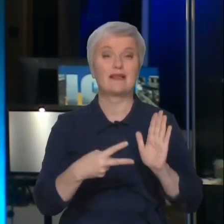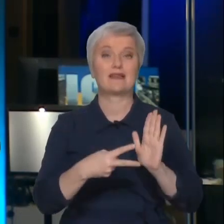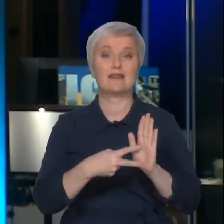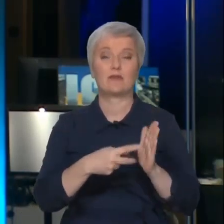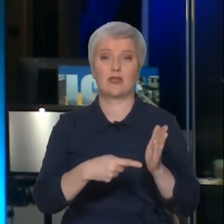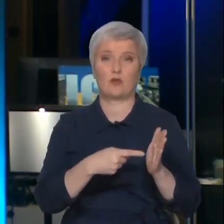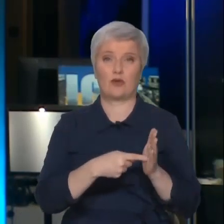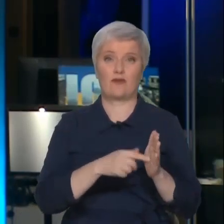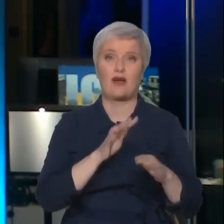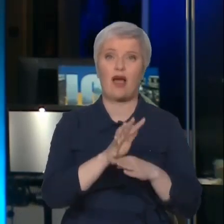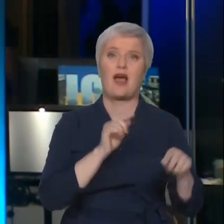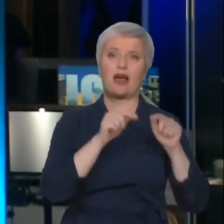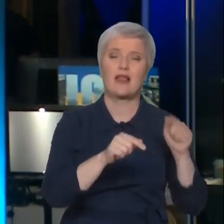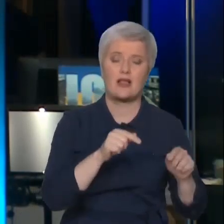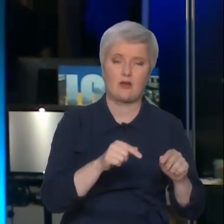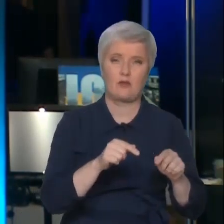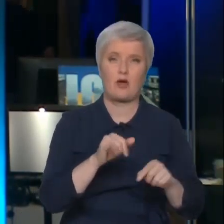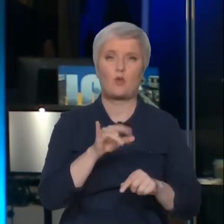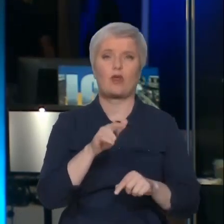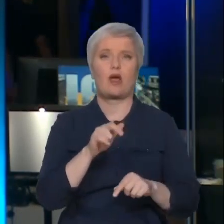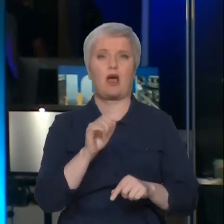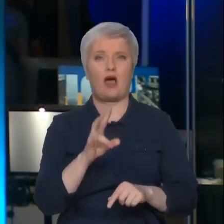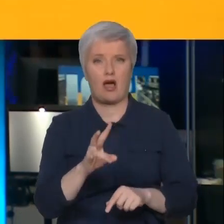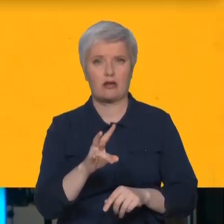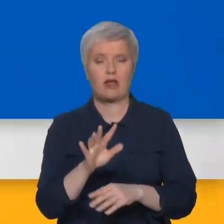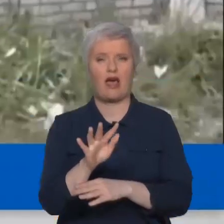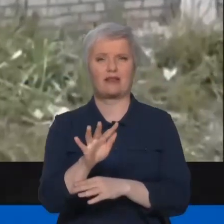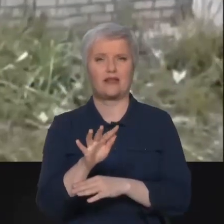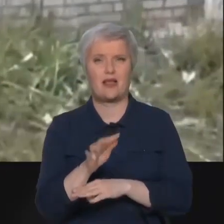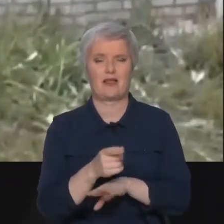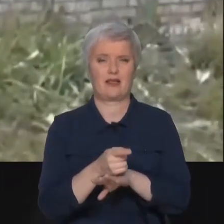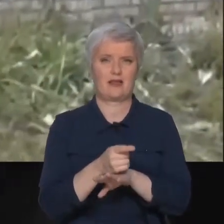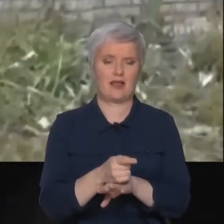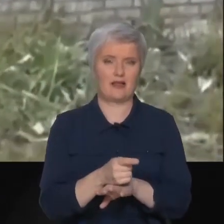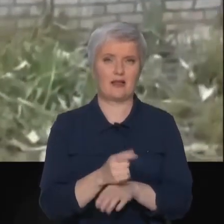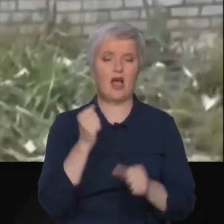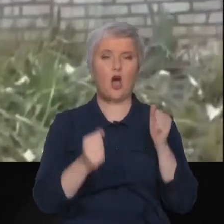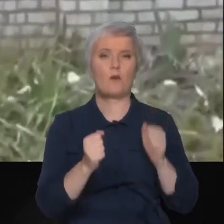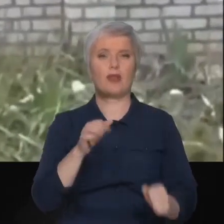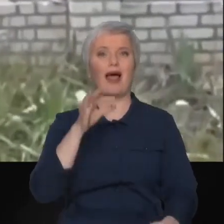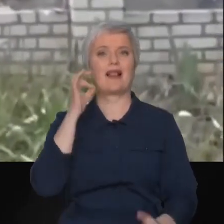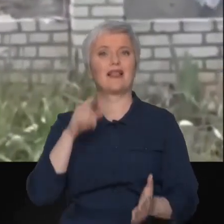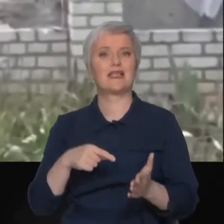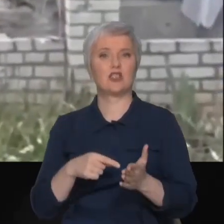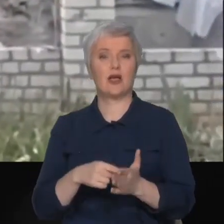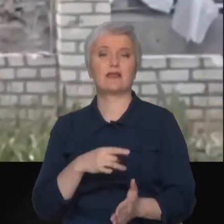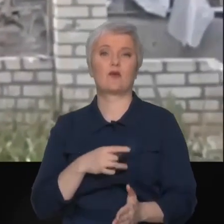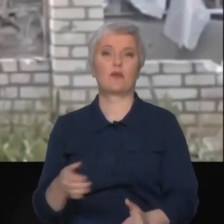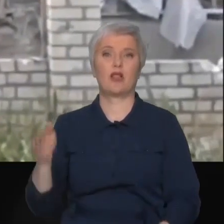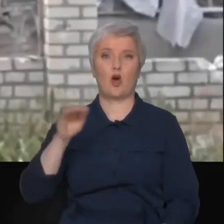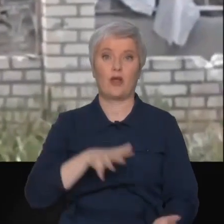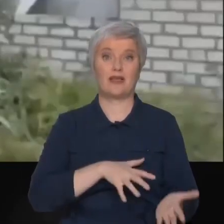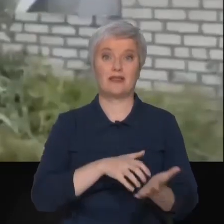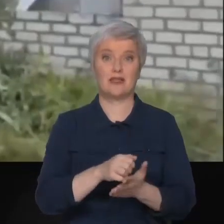ураганами, артилерією і танками. На Луганщині авіаудари були по Лисичанську, а також в районі Білої Гори. Знищено телевізійну